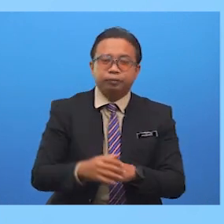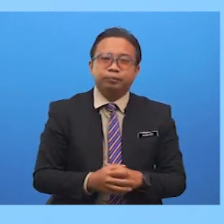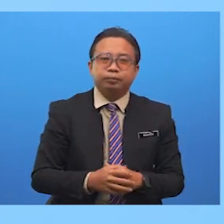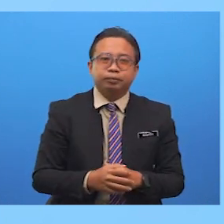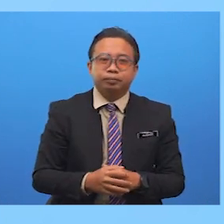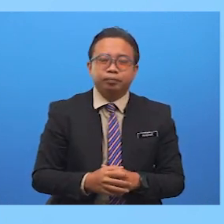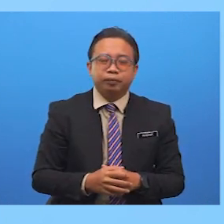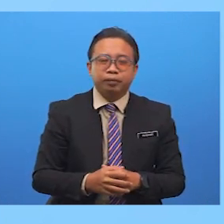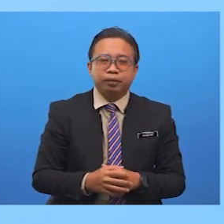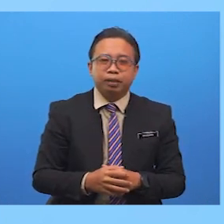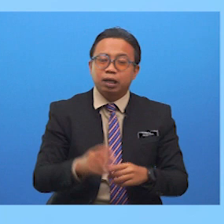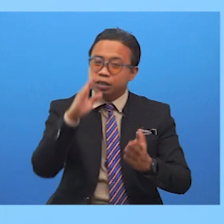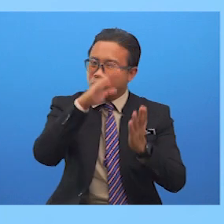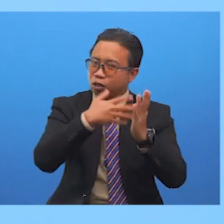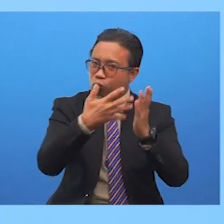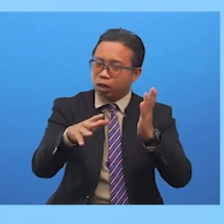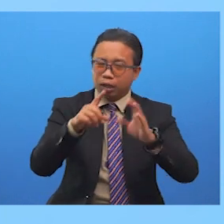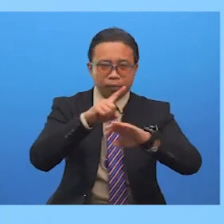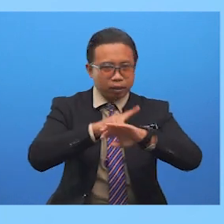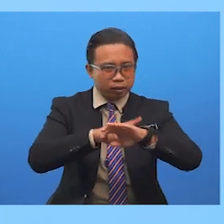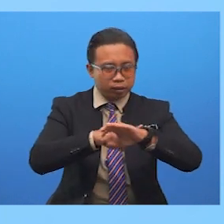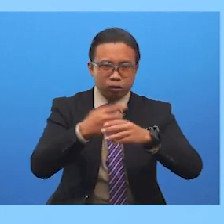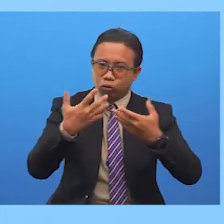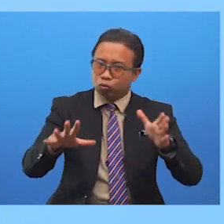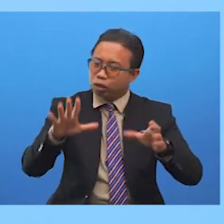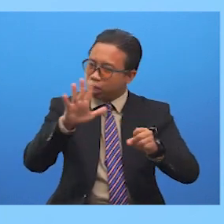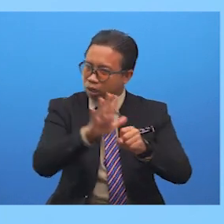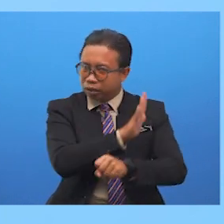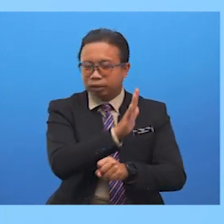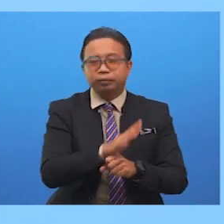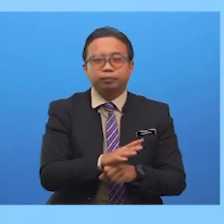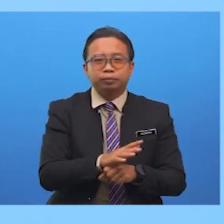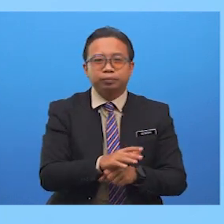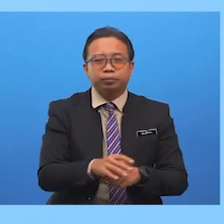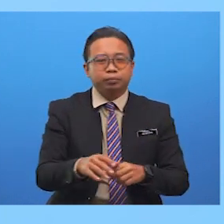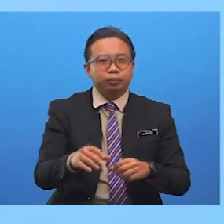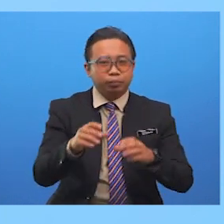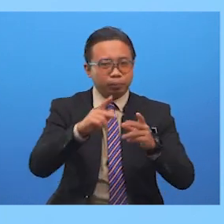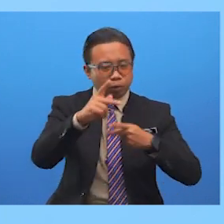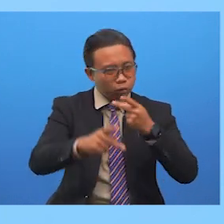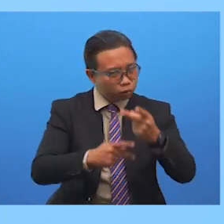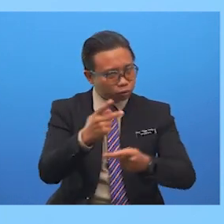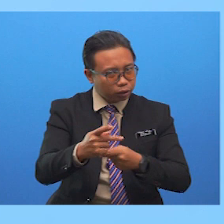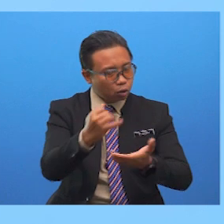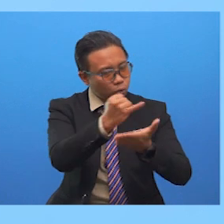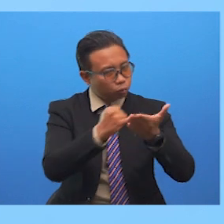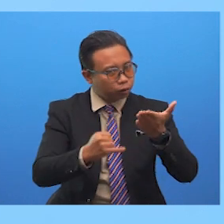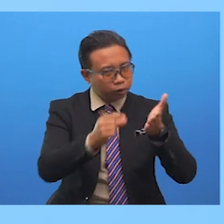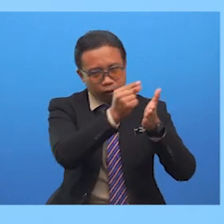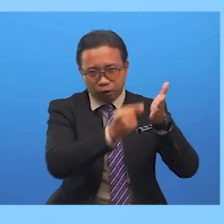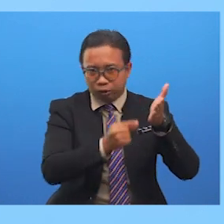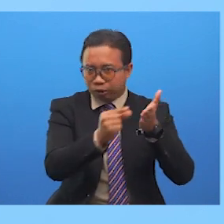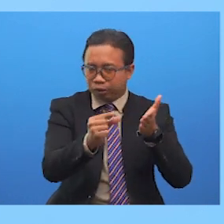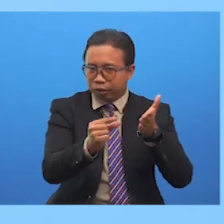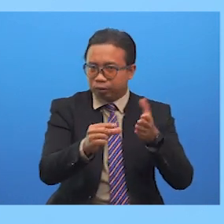apabila jadwal jarak dan mase sudah lengkap maka proses melukis grafik